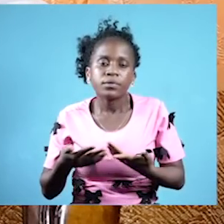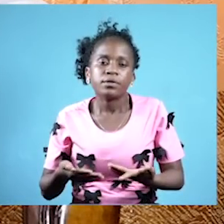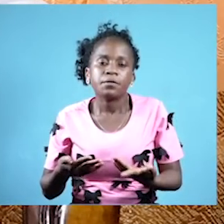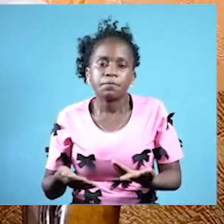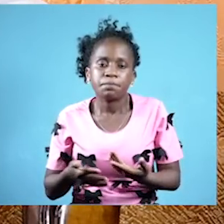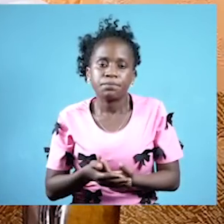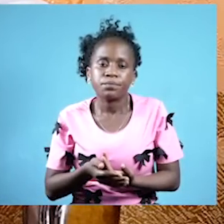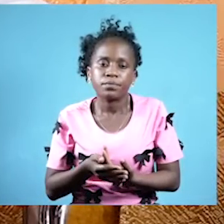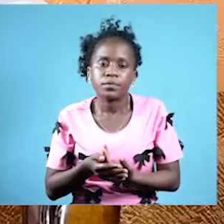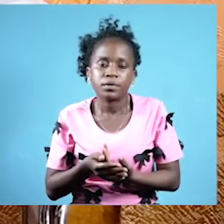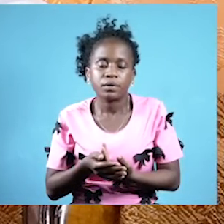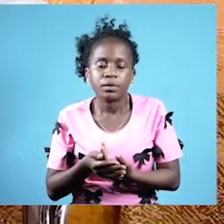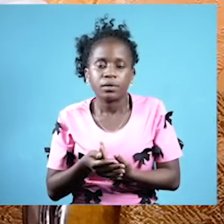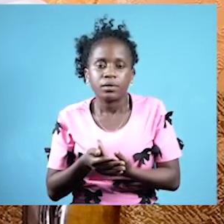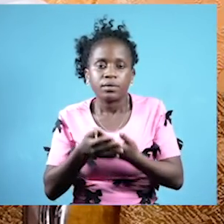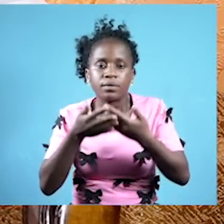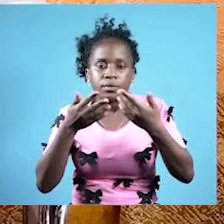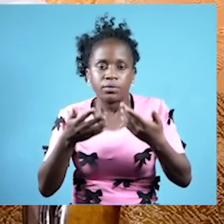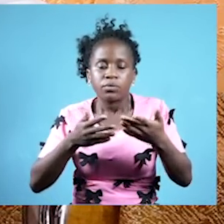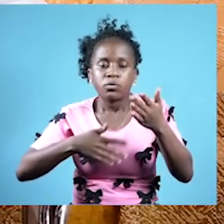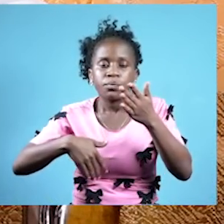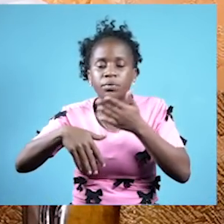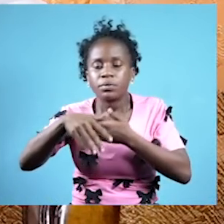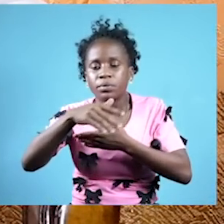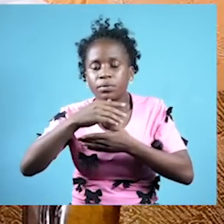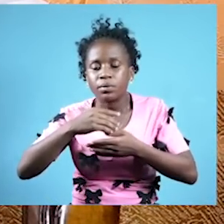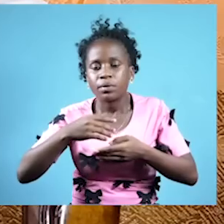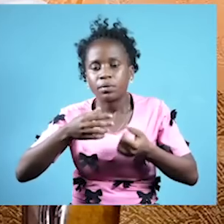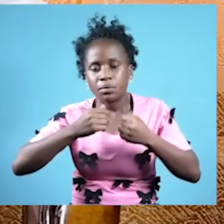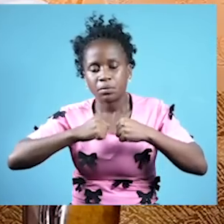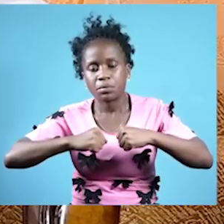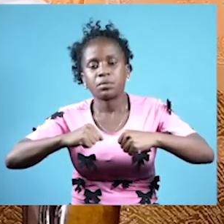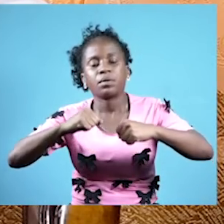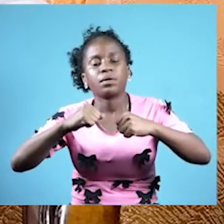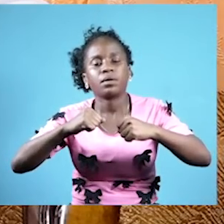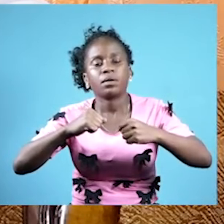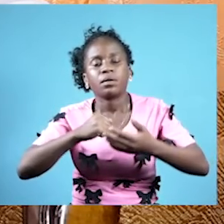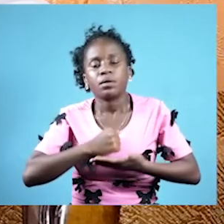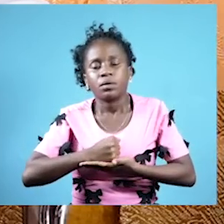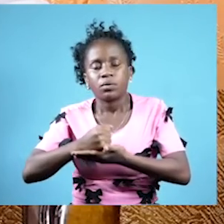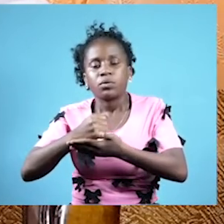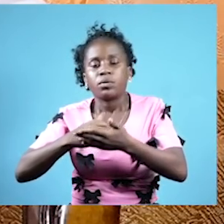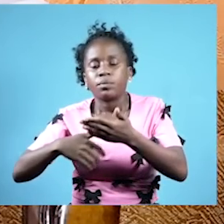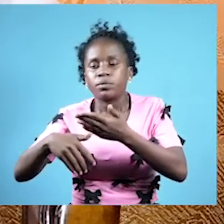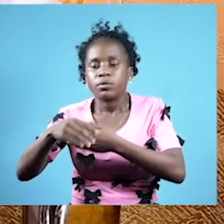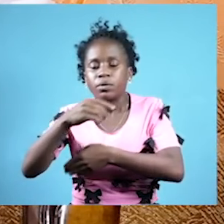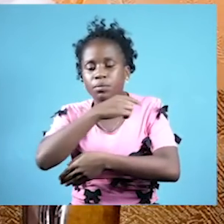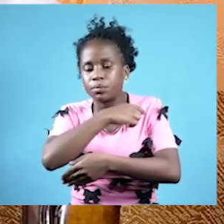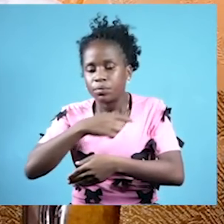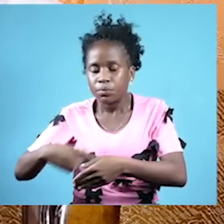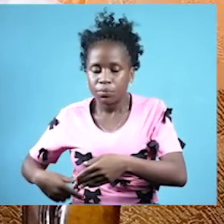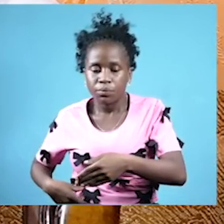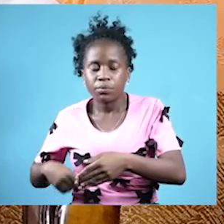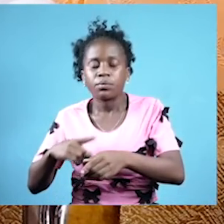kupitia jitihada za kuleta wawekezaji zinazofanywa na Mheshimiwa Rais Dr. Samia